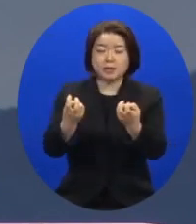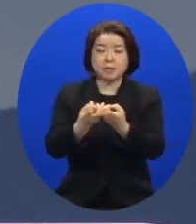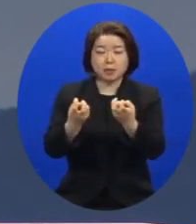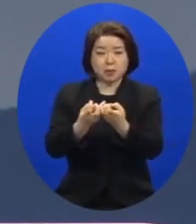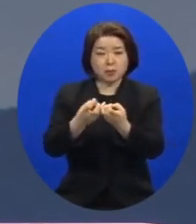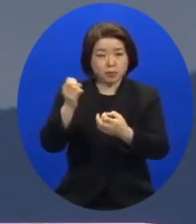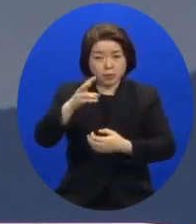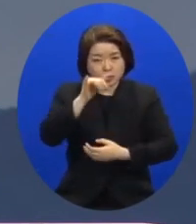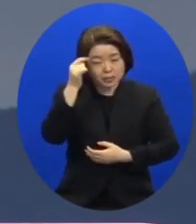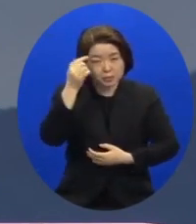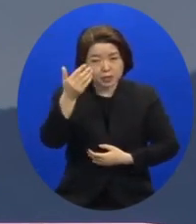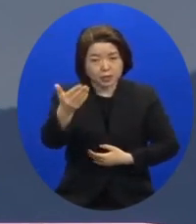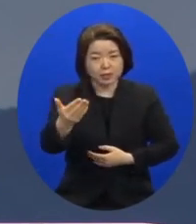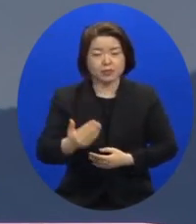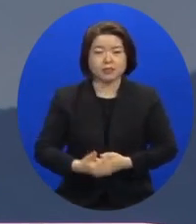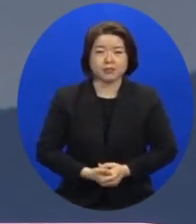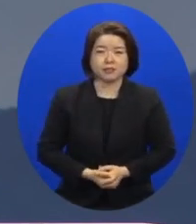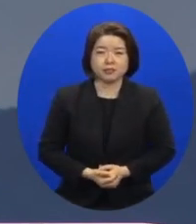있습니까